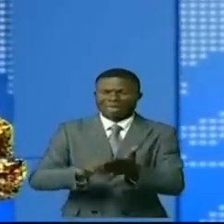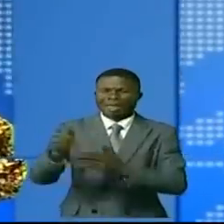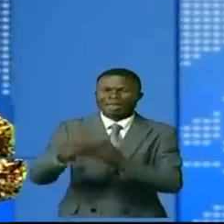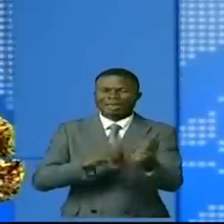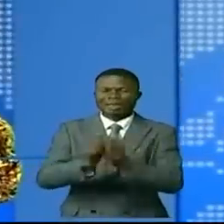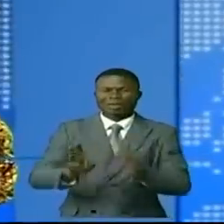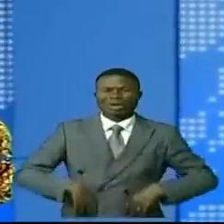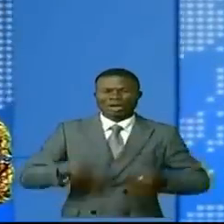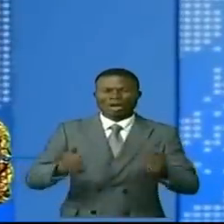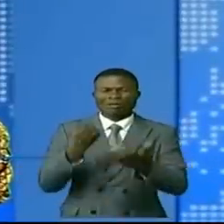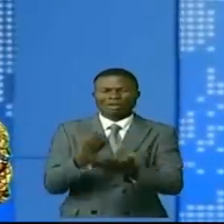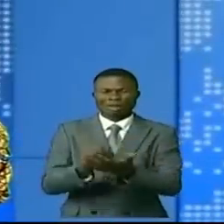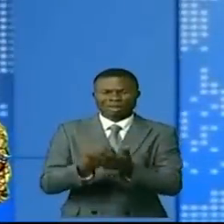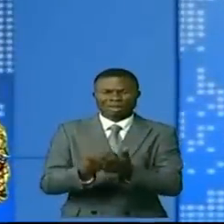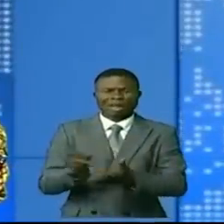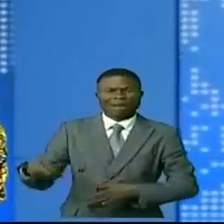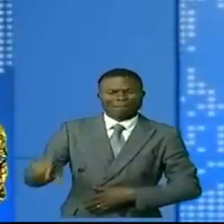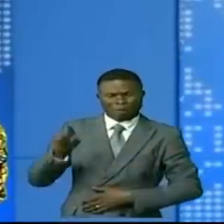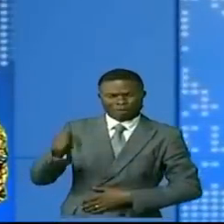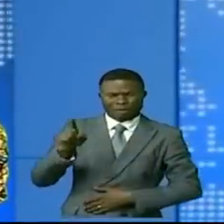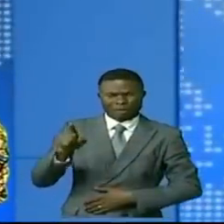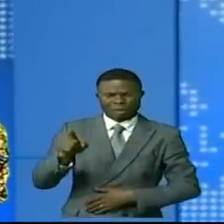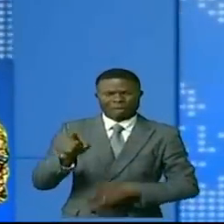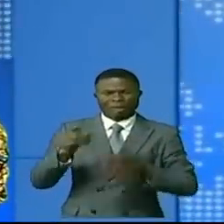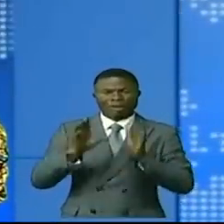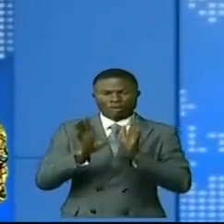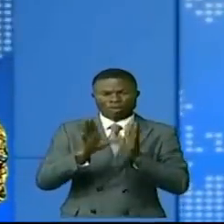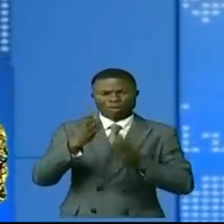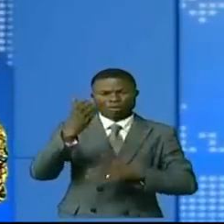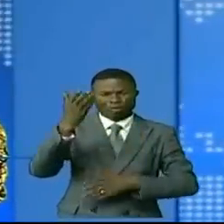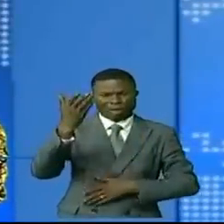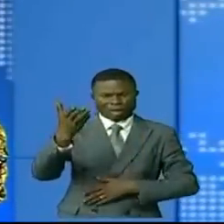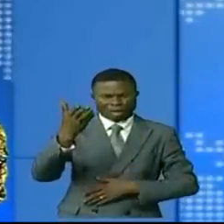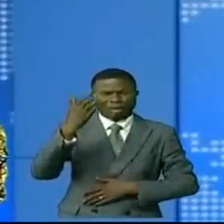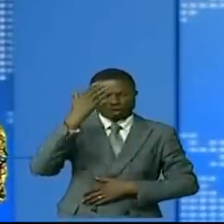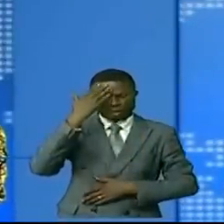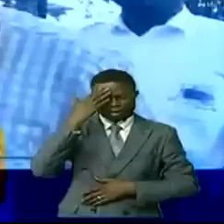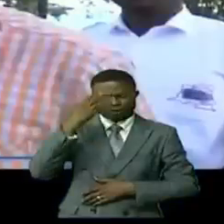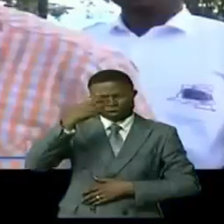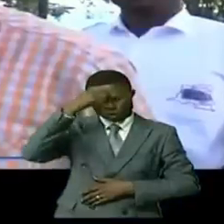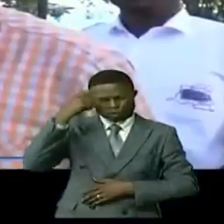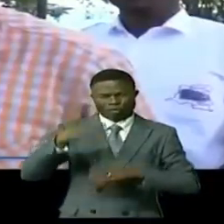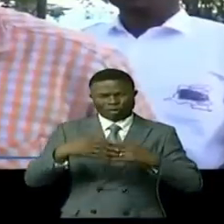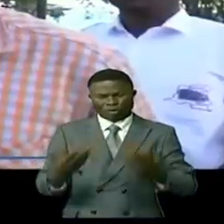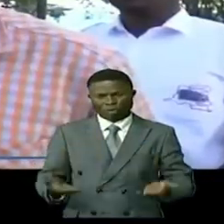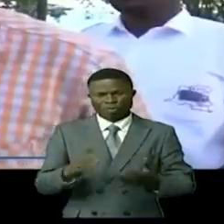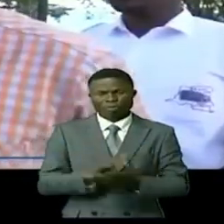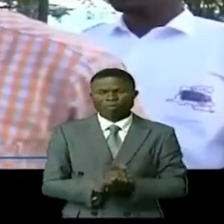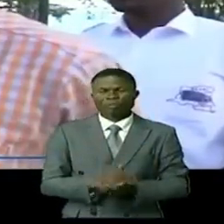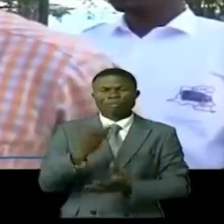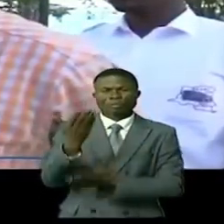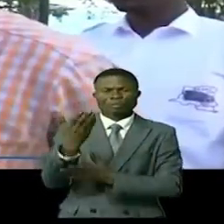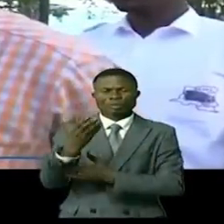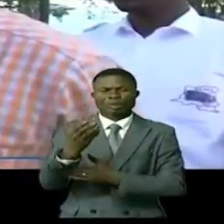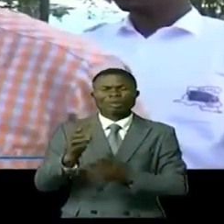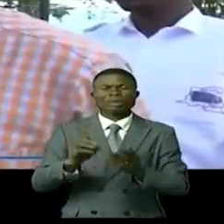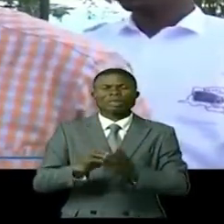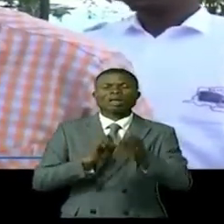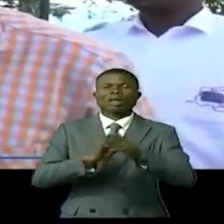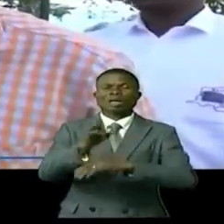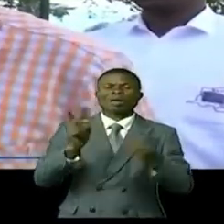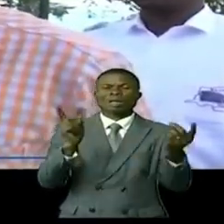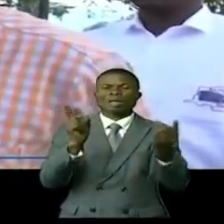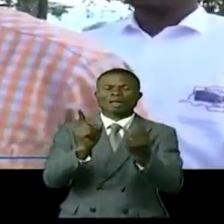vie économique de cette population. Images et commentaires. Demandé par la délégation de rencontrer